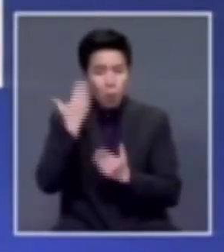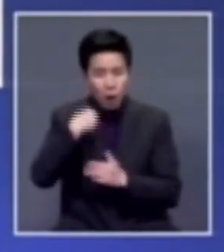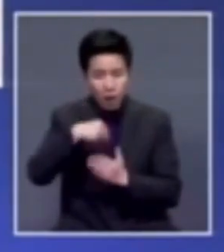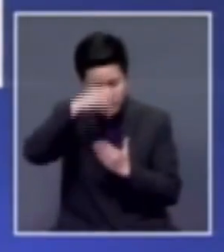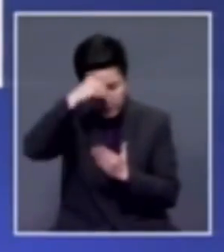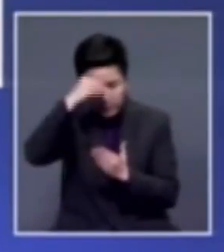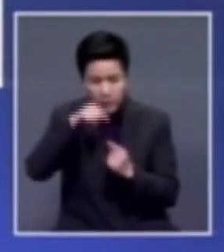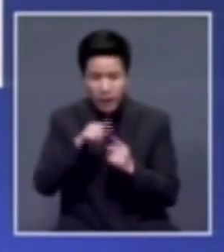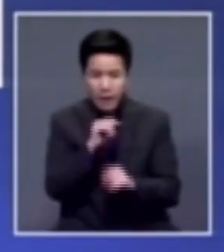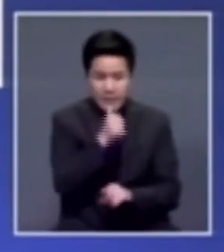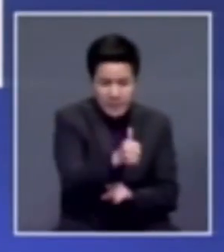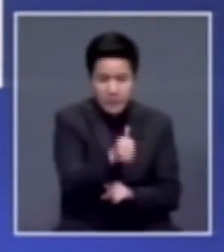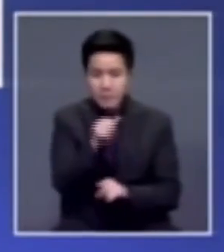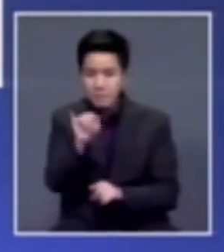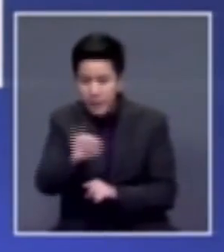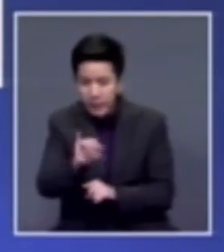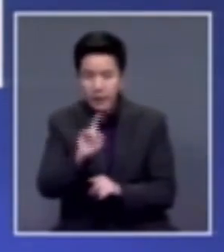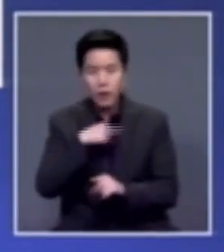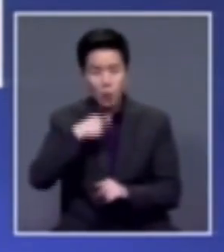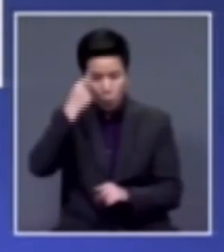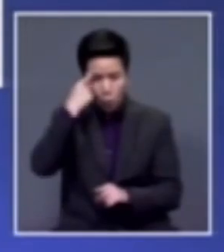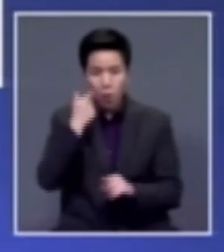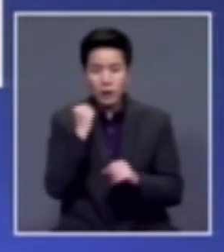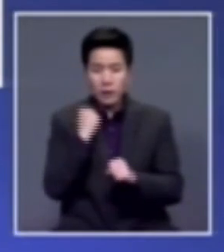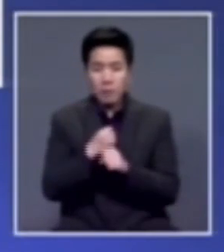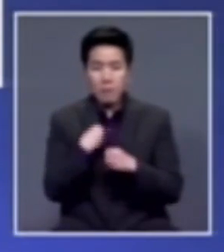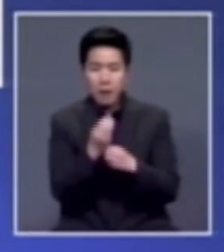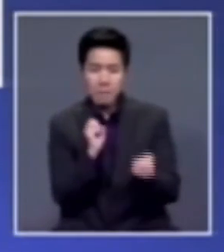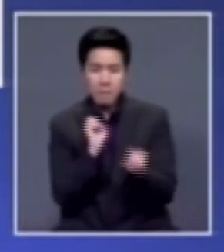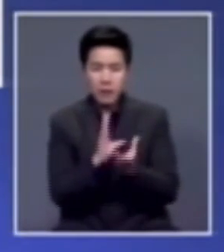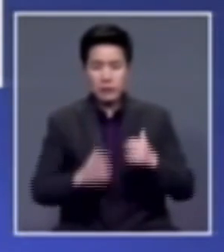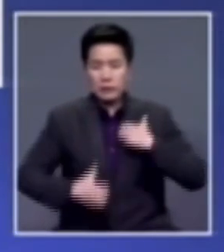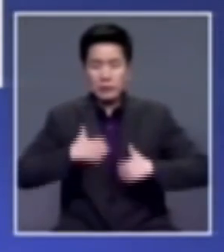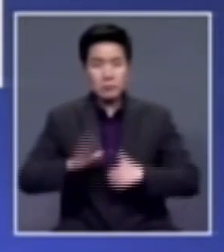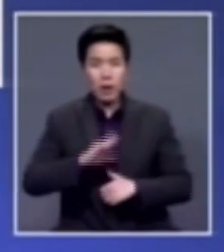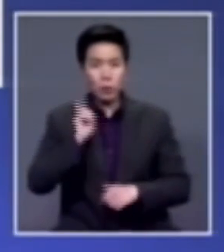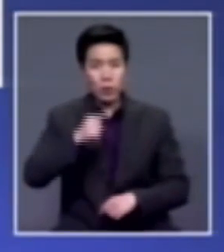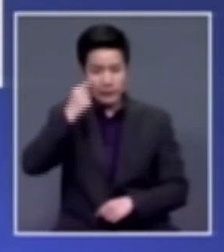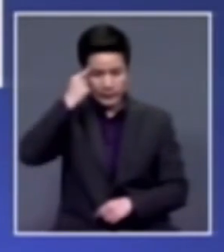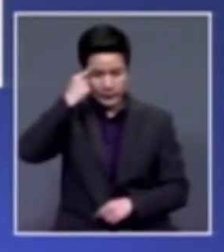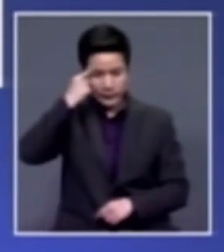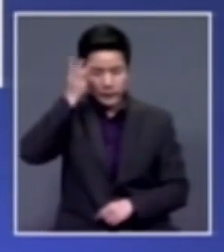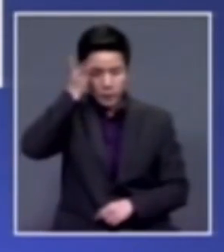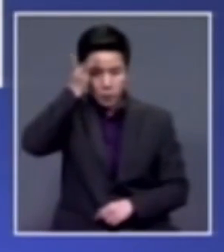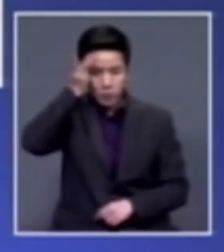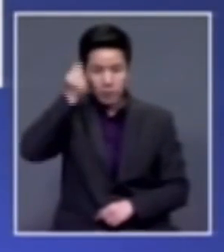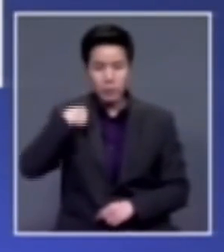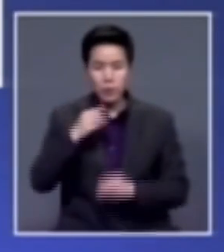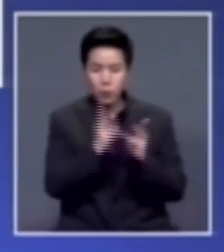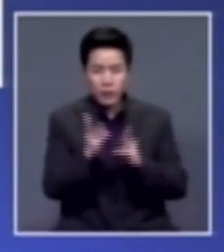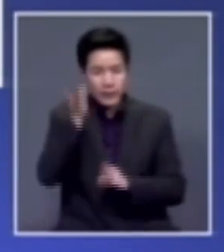ไรผิดอะไรถูกอะไรดีอะไรไม่ดีอะไรที่จะทำให้เกิดความเดือดร้อนต่อชาติบ้านเมืองก็ขอให้มีสติมีปัญญามีทัศนคติที่